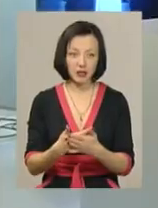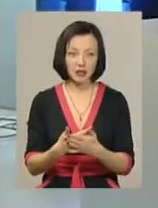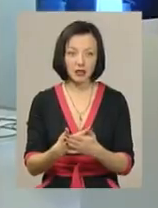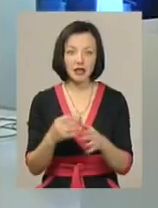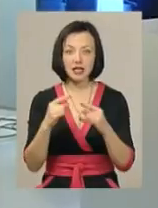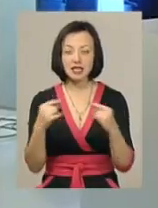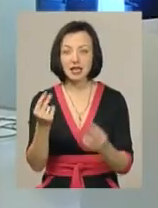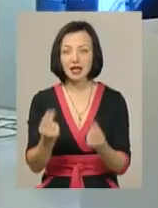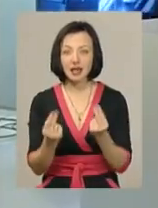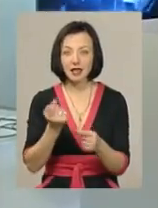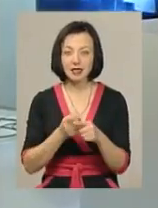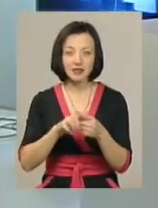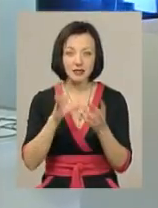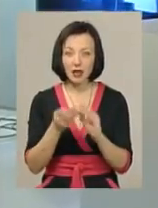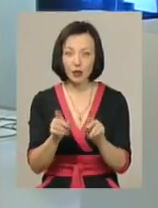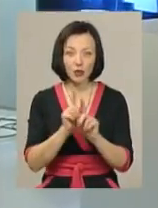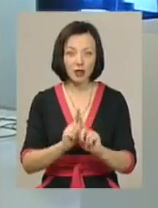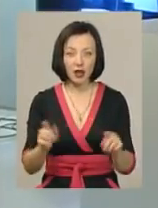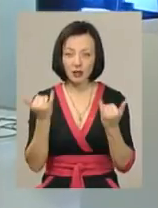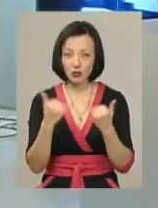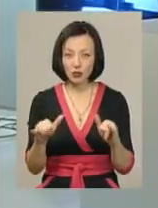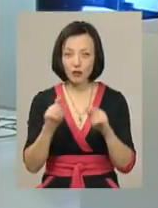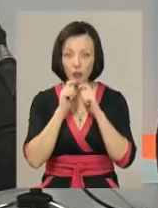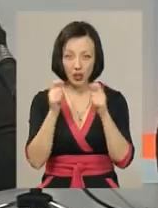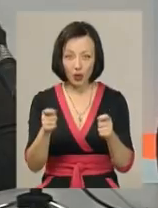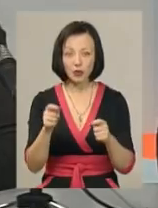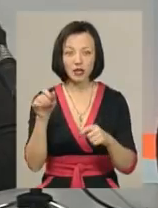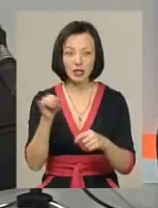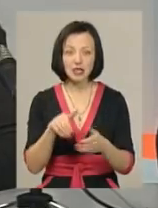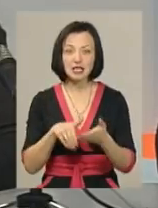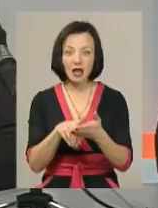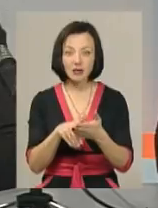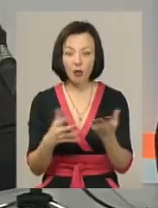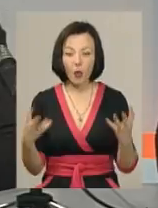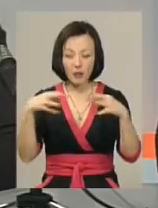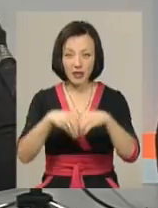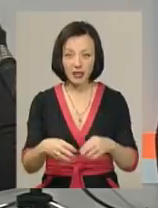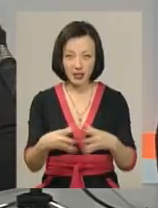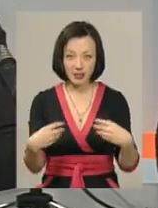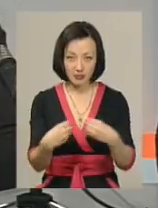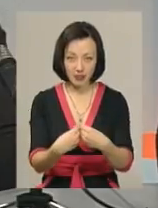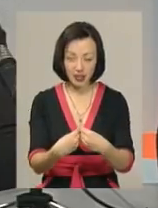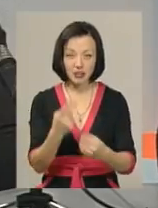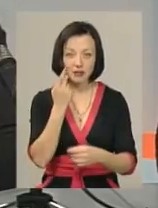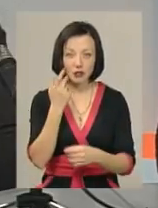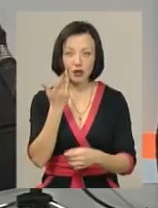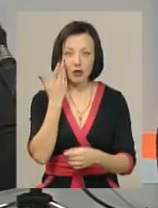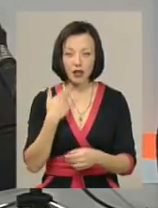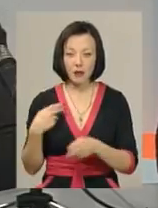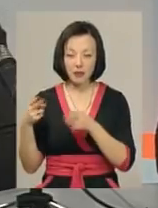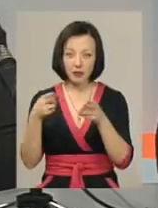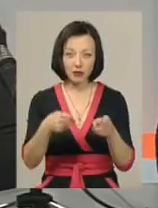настільні ігри - це взагалі унікальний чудовий подарунок і засіб для об'єднання всієї родини і завжди Коли я до них